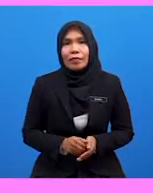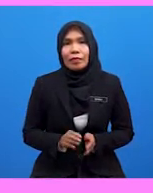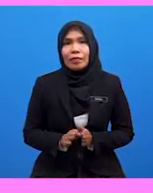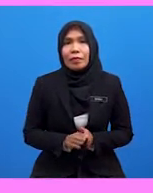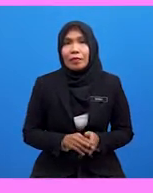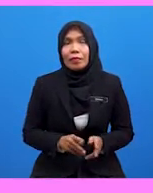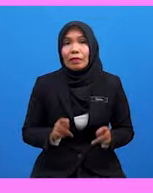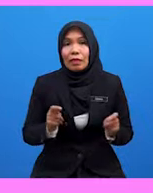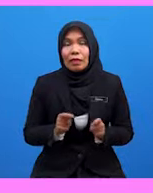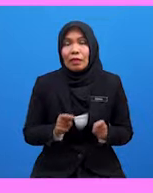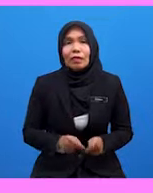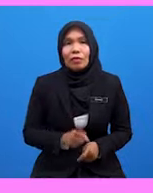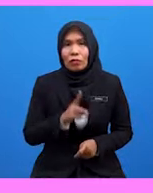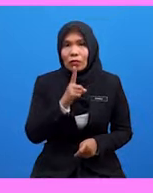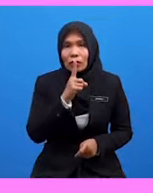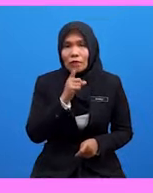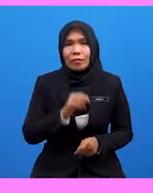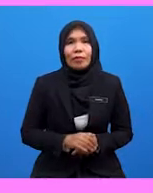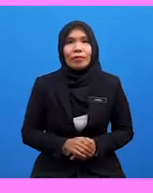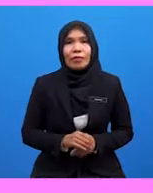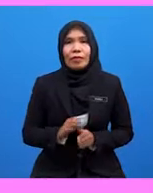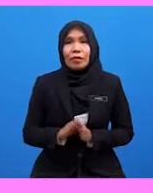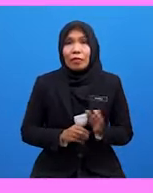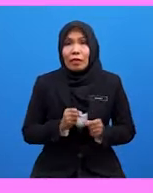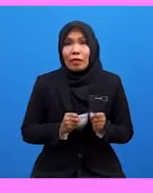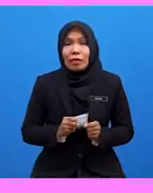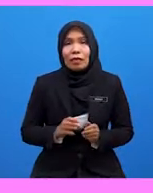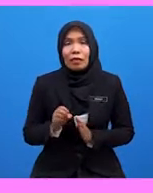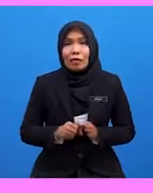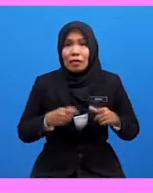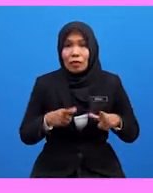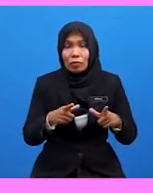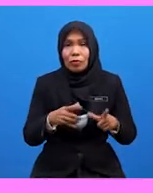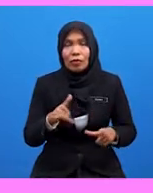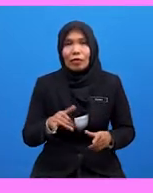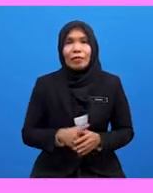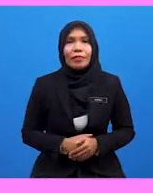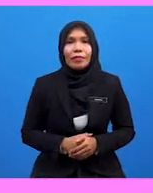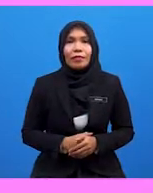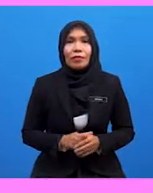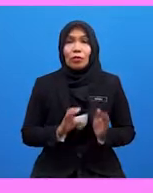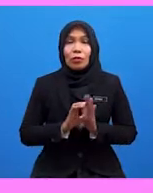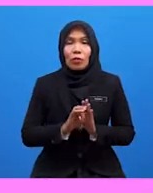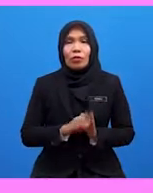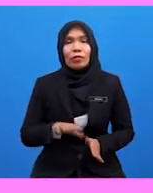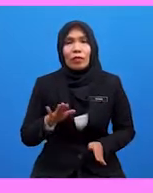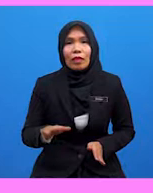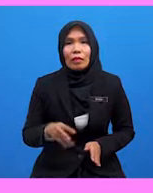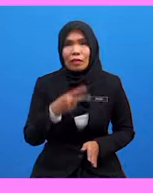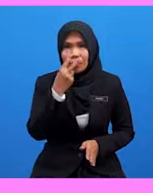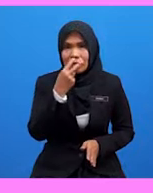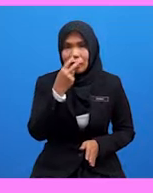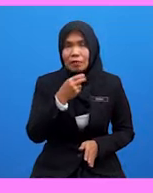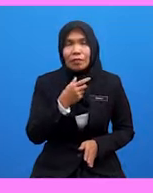masih. B, kata penguat, sangat. C, kata nafi, bukan. D,